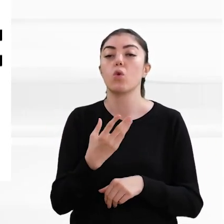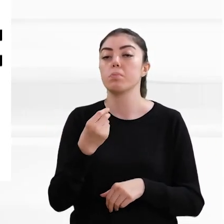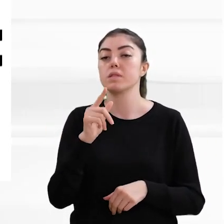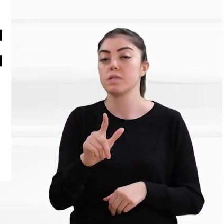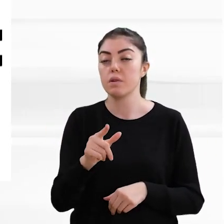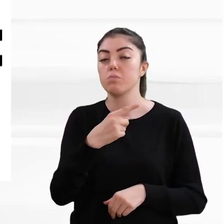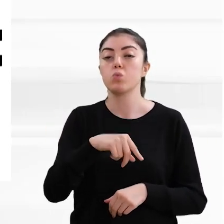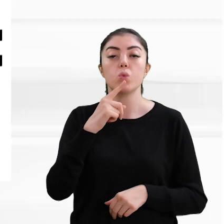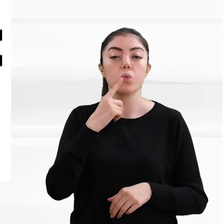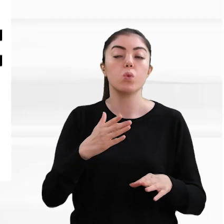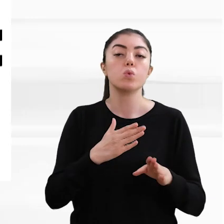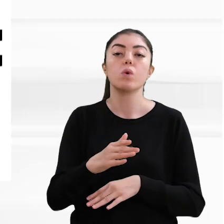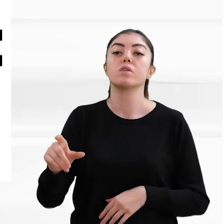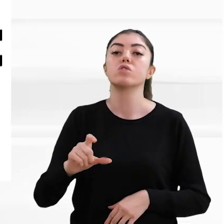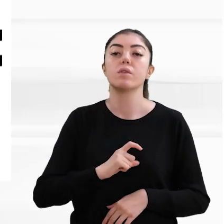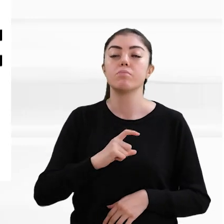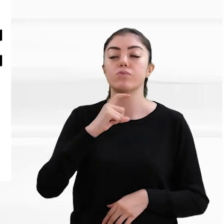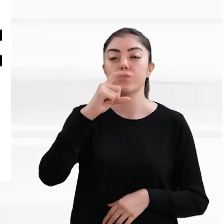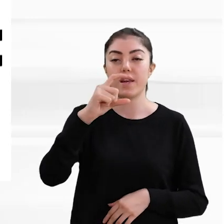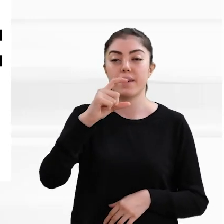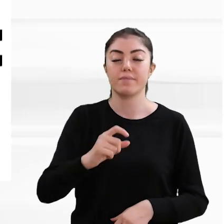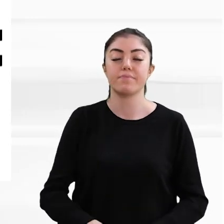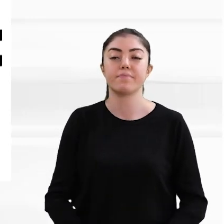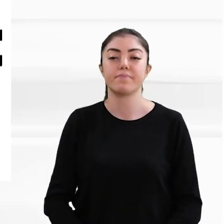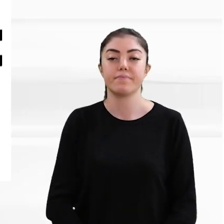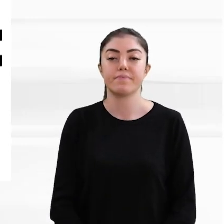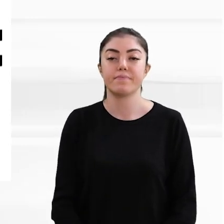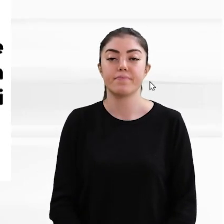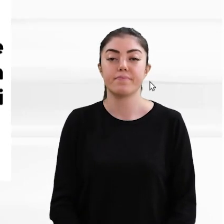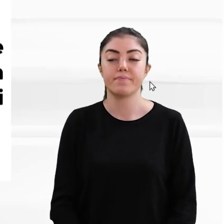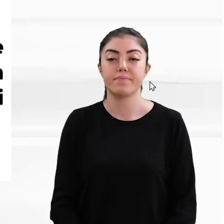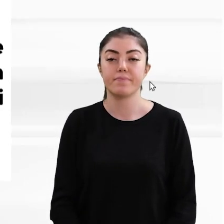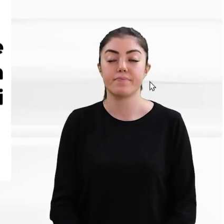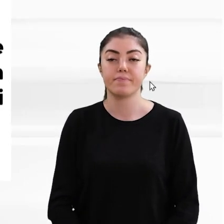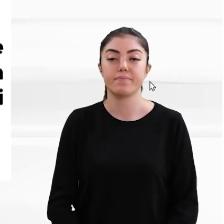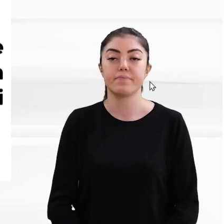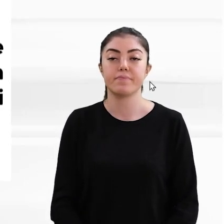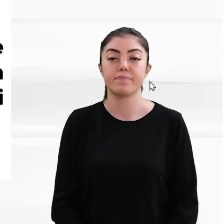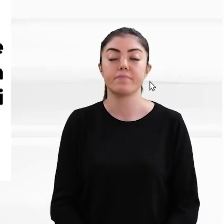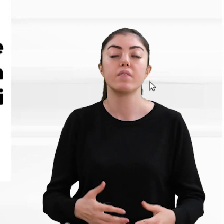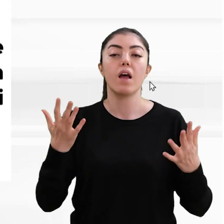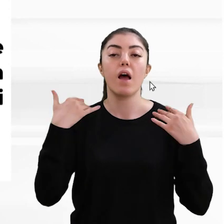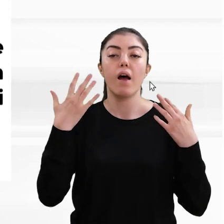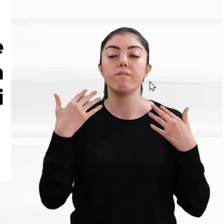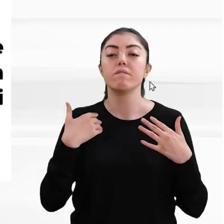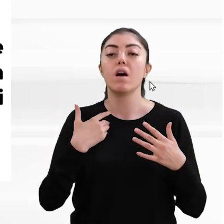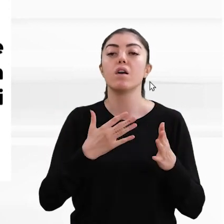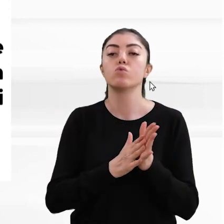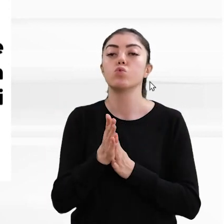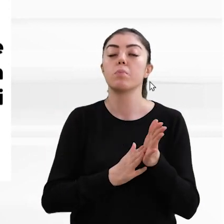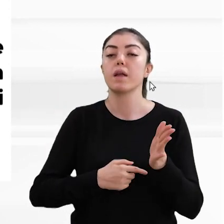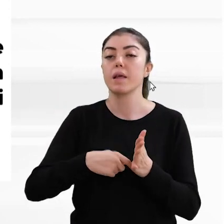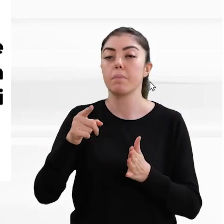olacak. Bu durumda doğru cevabımız C seçeneği oldu. Soru 3. Hava direncinin ihmal